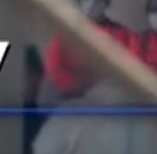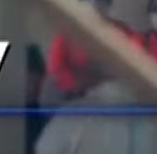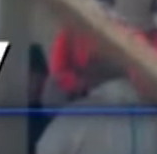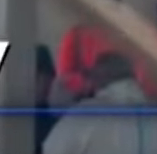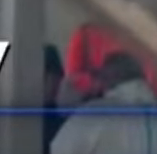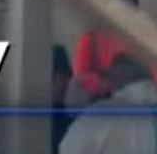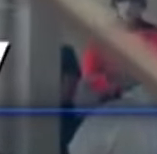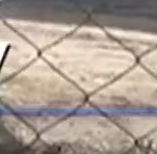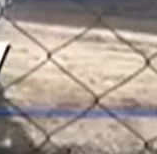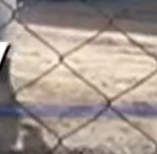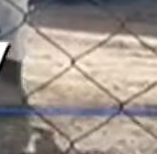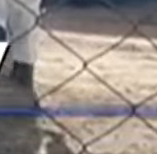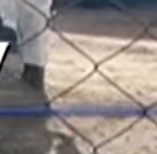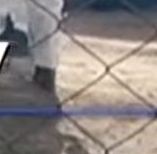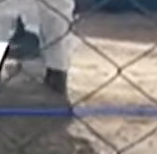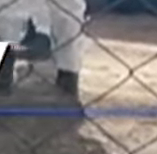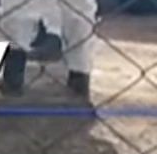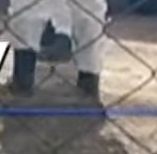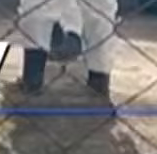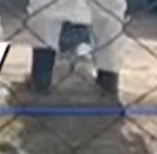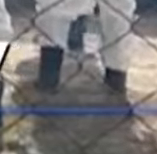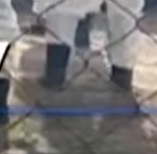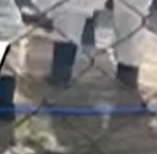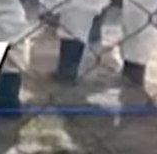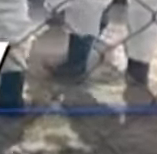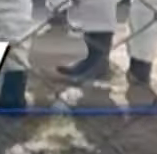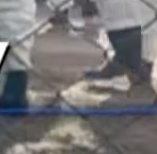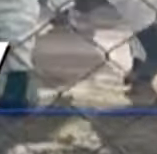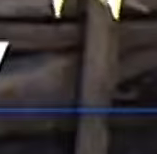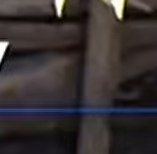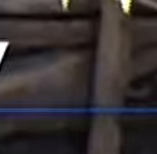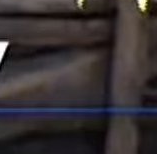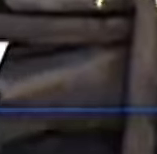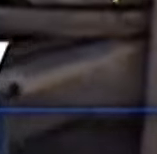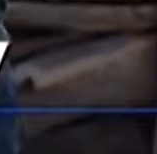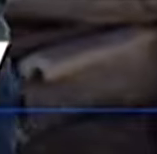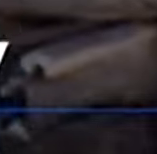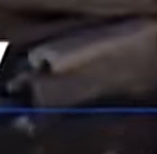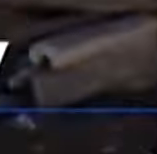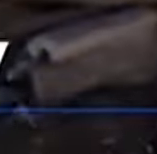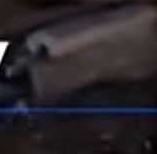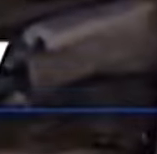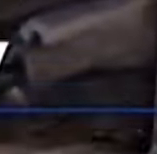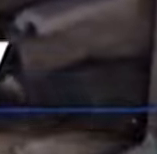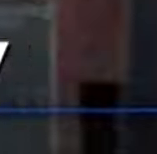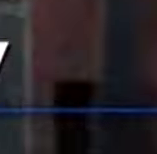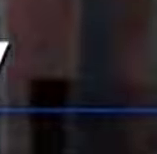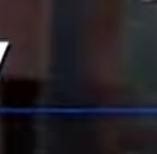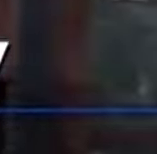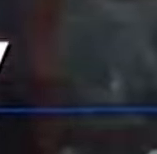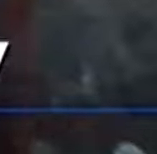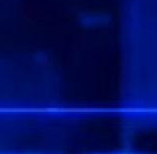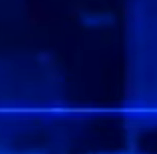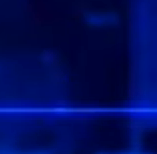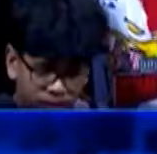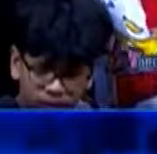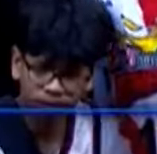Dumaraming bangkay na nare-recover sa landslide sa Davao de Oro ay nire-reklamo ng mga residente dahil sa masangsang na